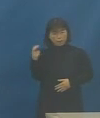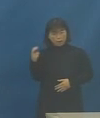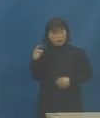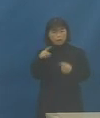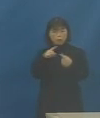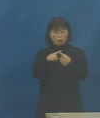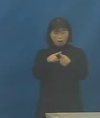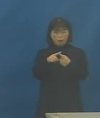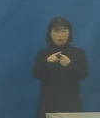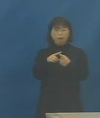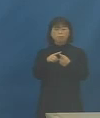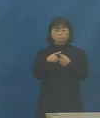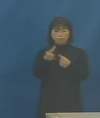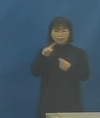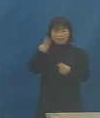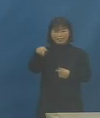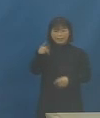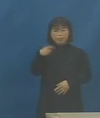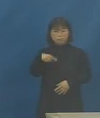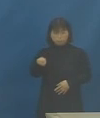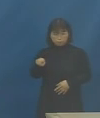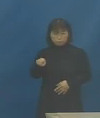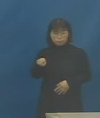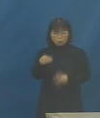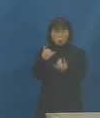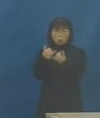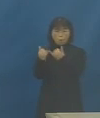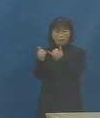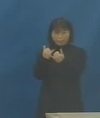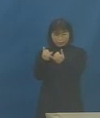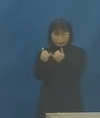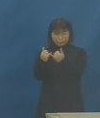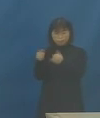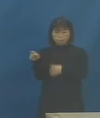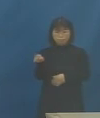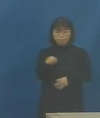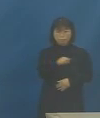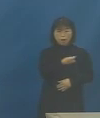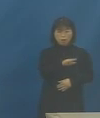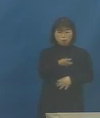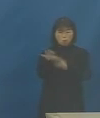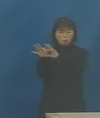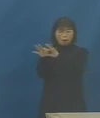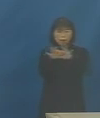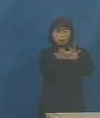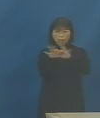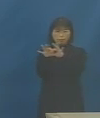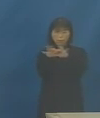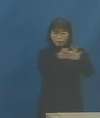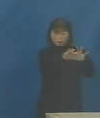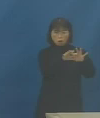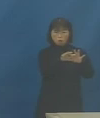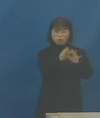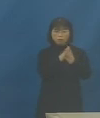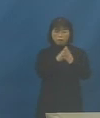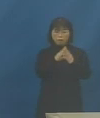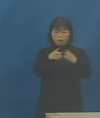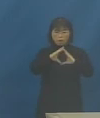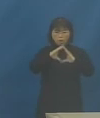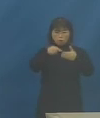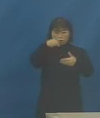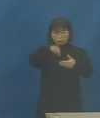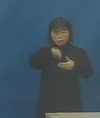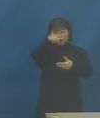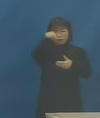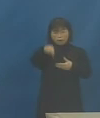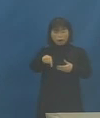キリンの街といった陽気なことがございましてこうしたことと連携をしながら国内外に日本遺産